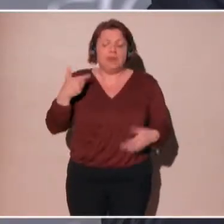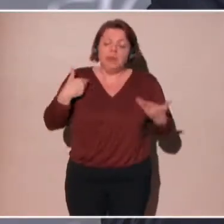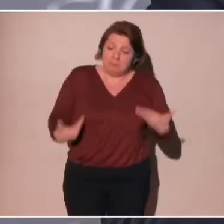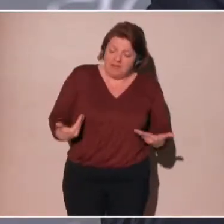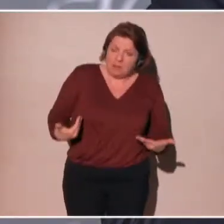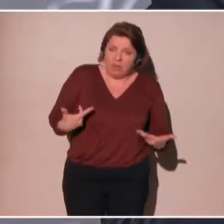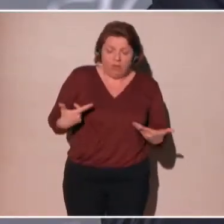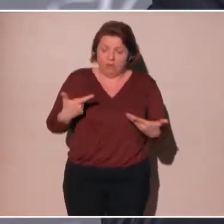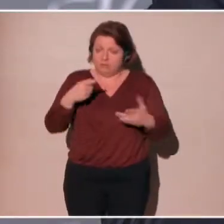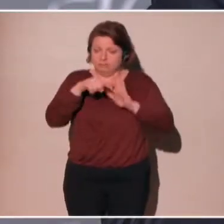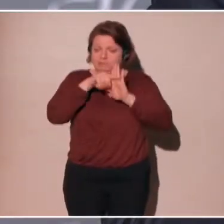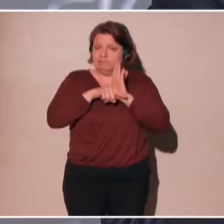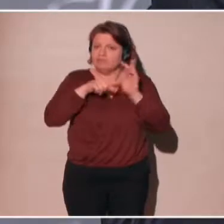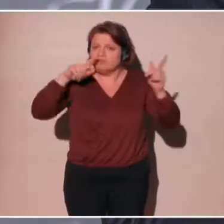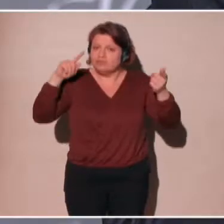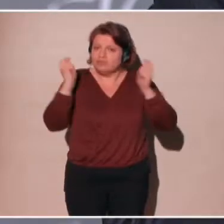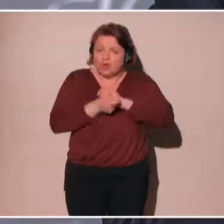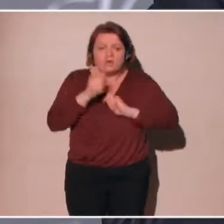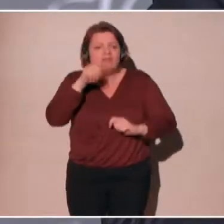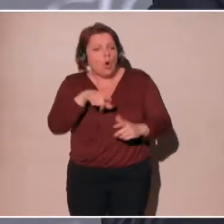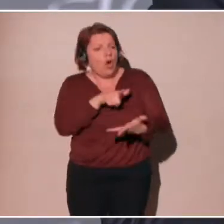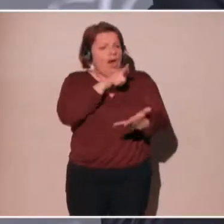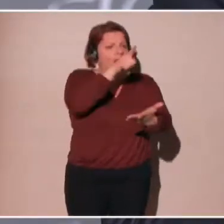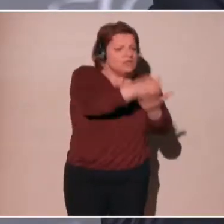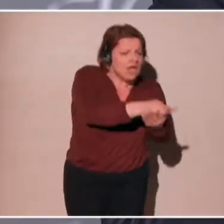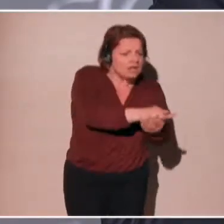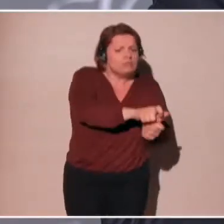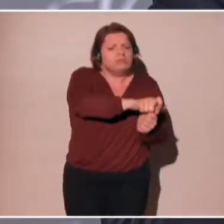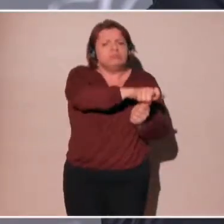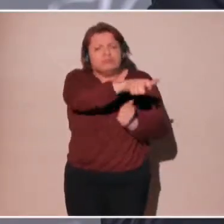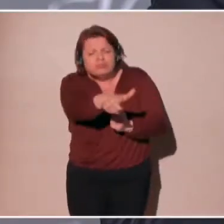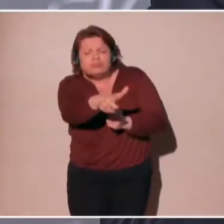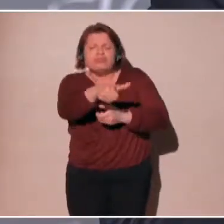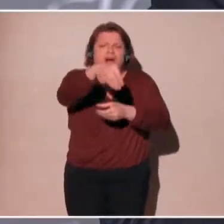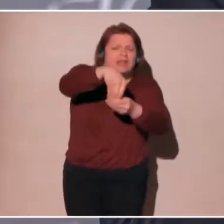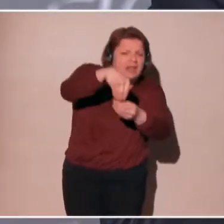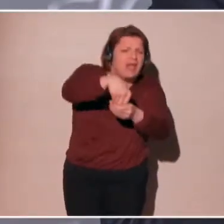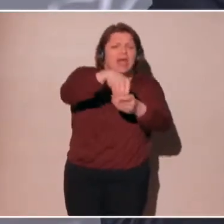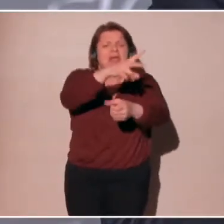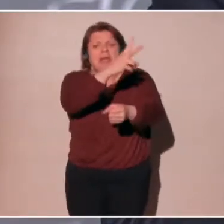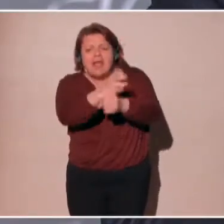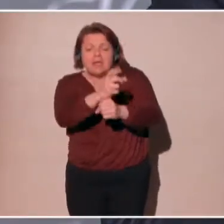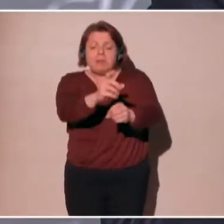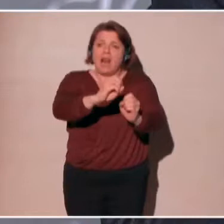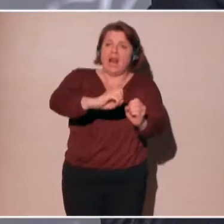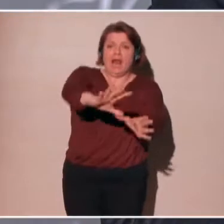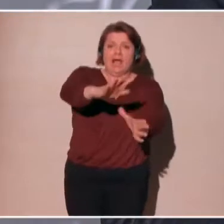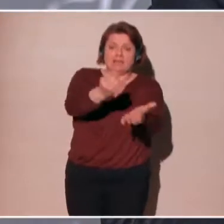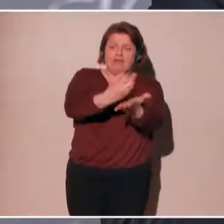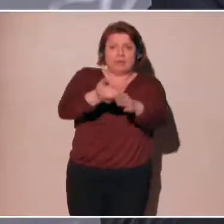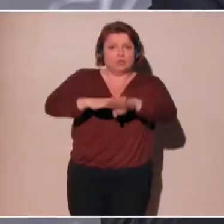quelque chose, l'Internet des choses, et puis, au bout du compte, laisser vos données à quelqu'un d'autre